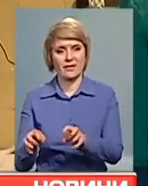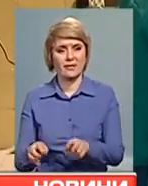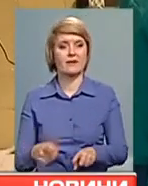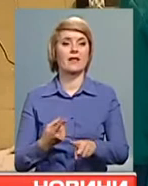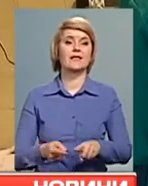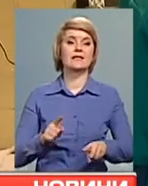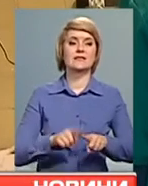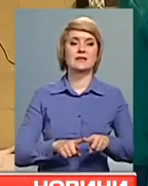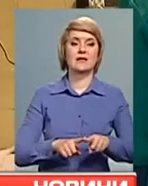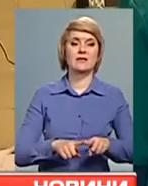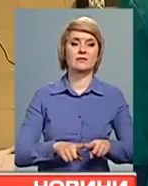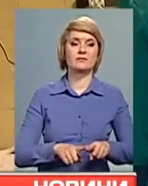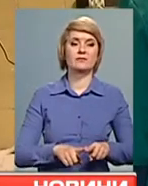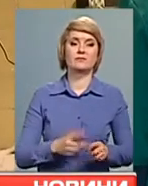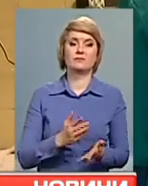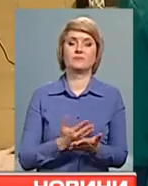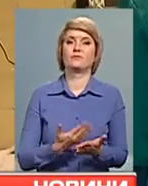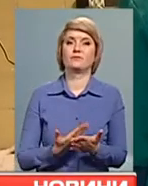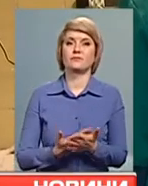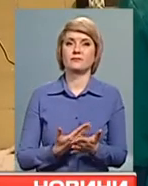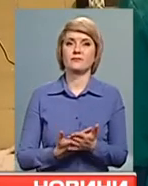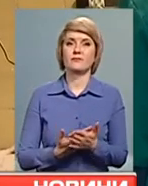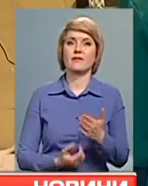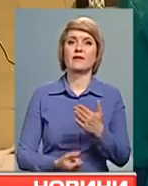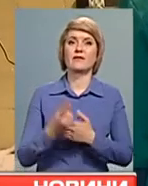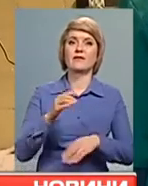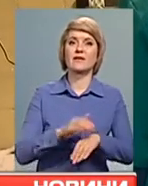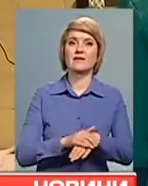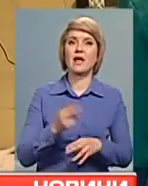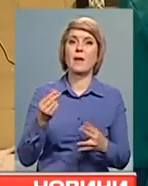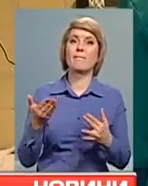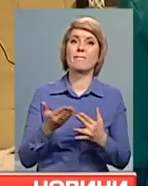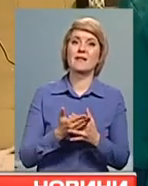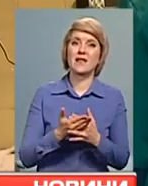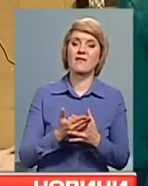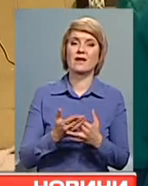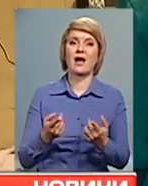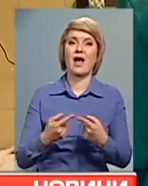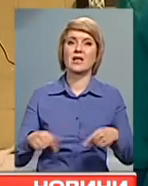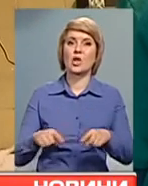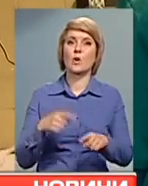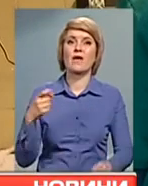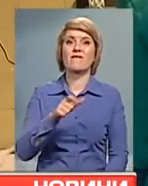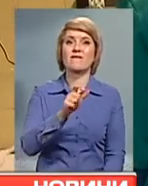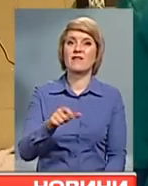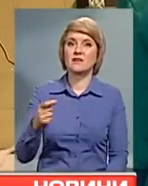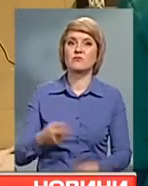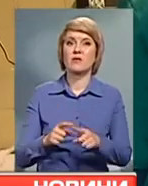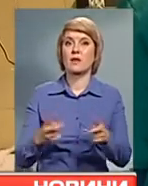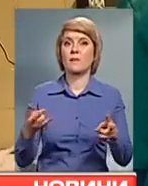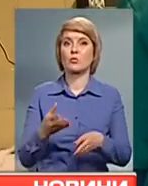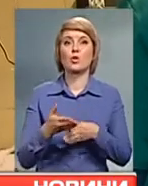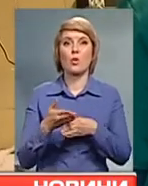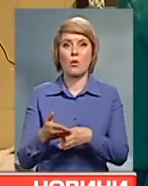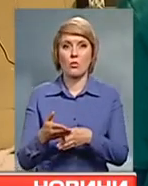само є, наприклад, виявлення пільгових якихось таких категорій власників, яким потрібна допомога,